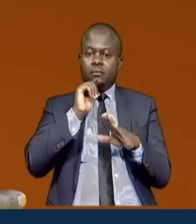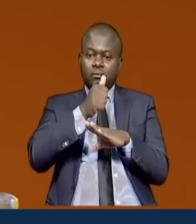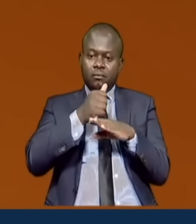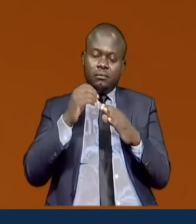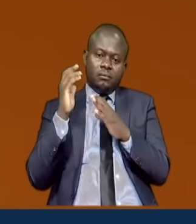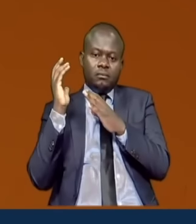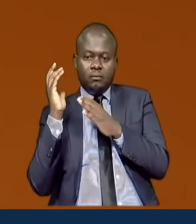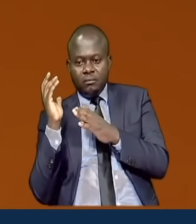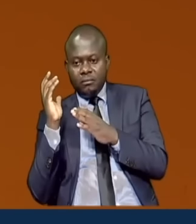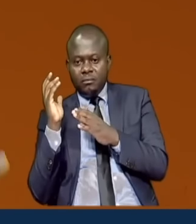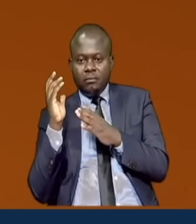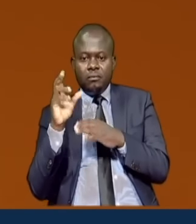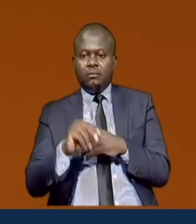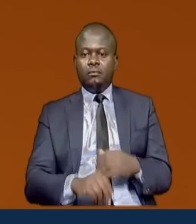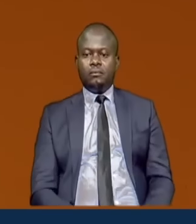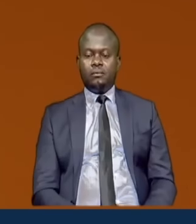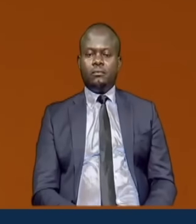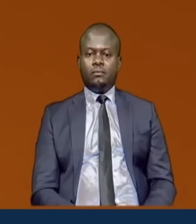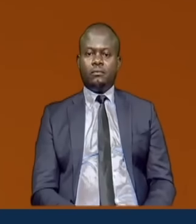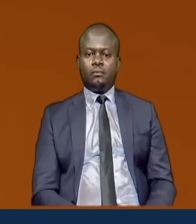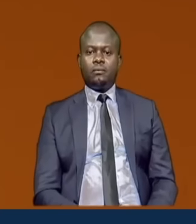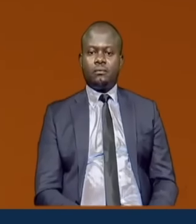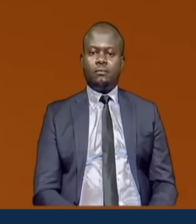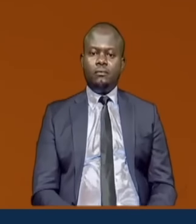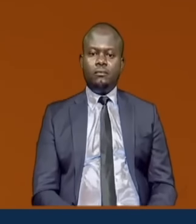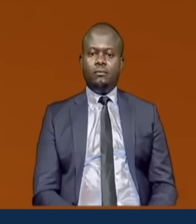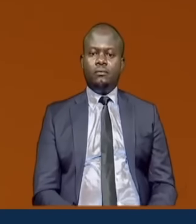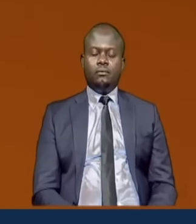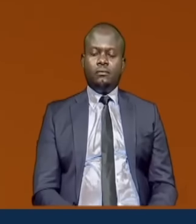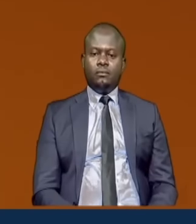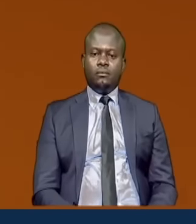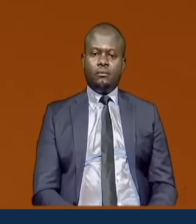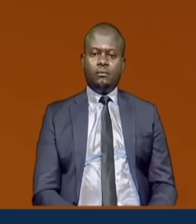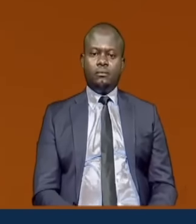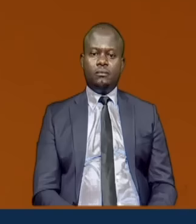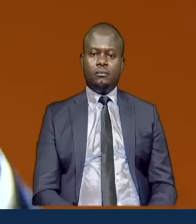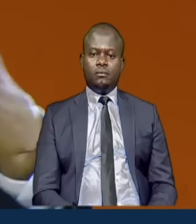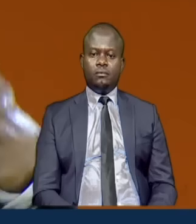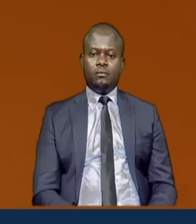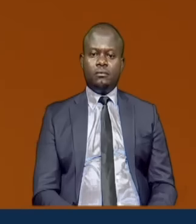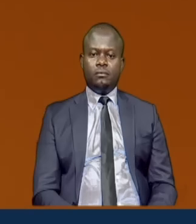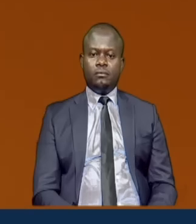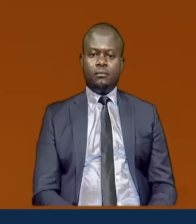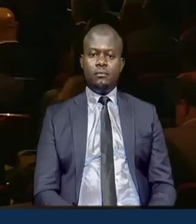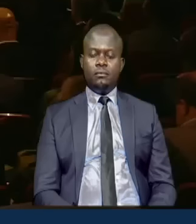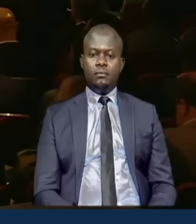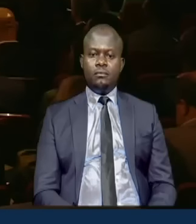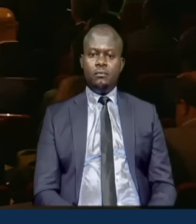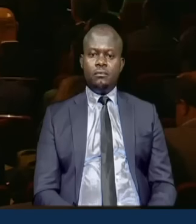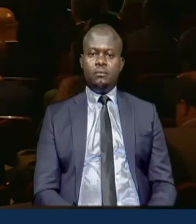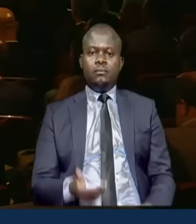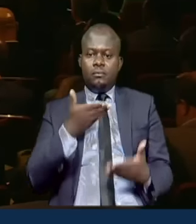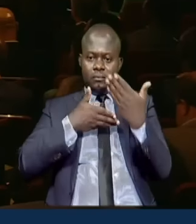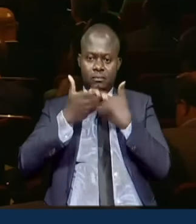igitugu. What they need to do, where they are going, without really being dictated to. Iki